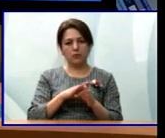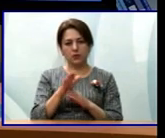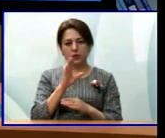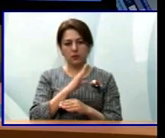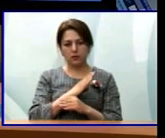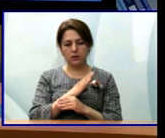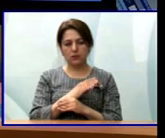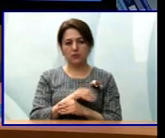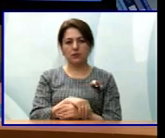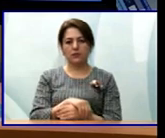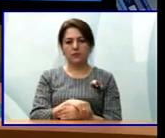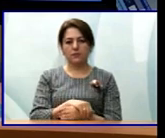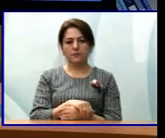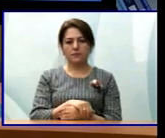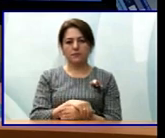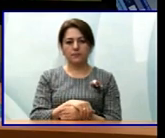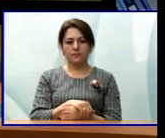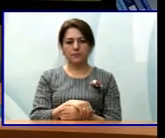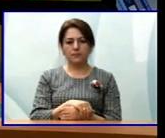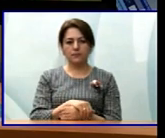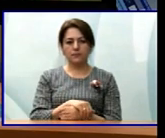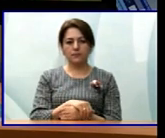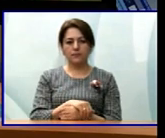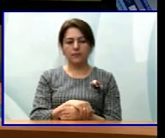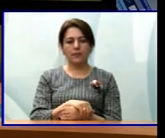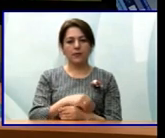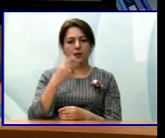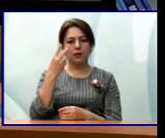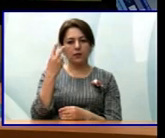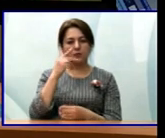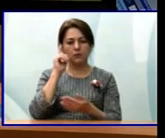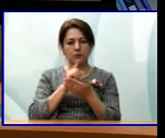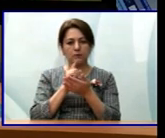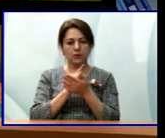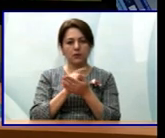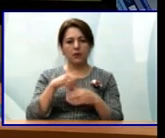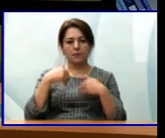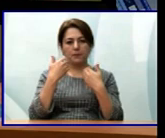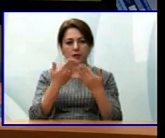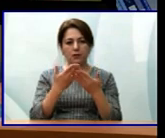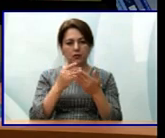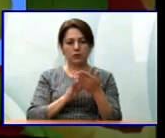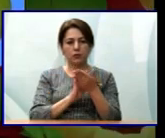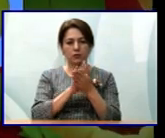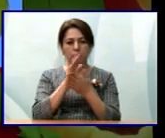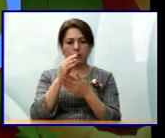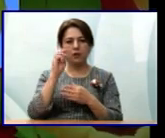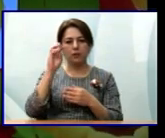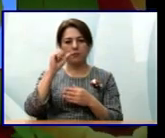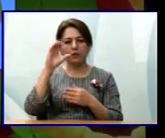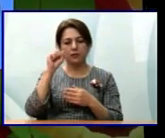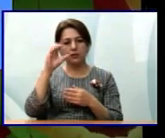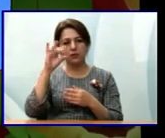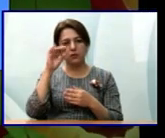bajargan bo'lasiz. 2-topshiriq. Berilgan o'simlik